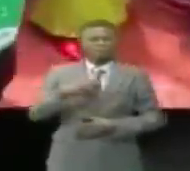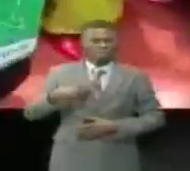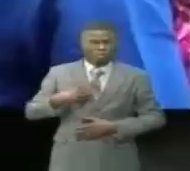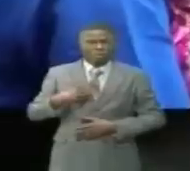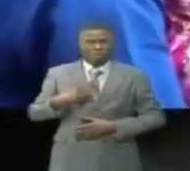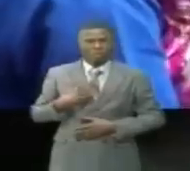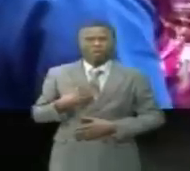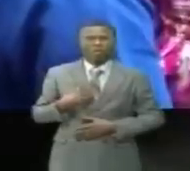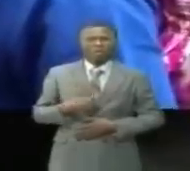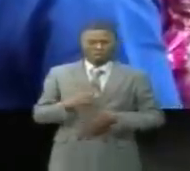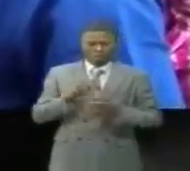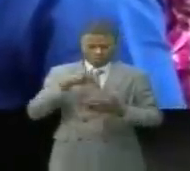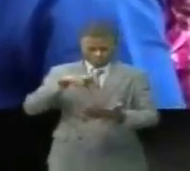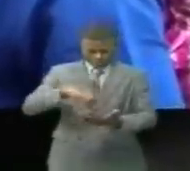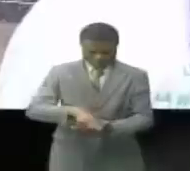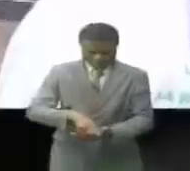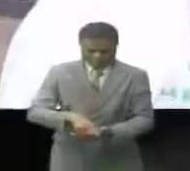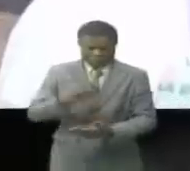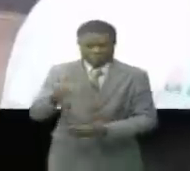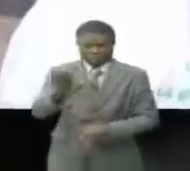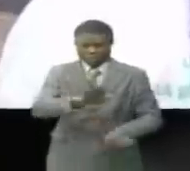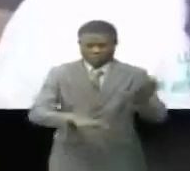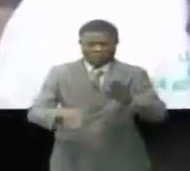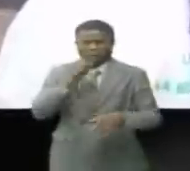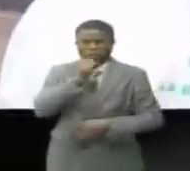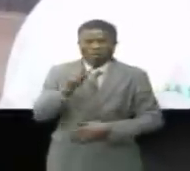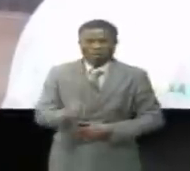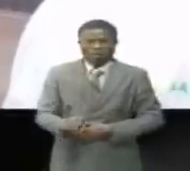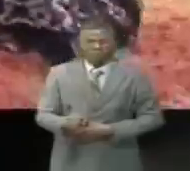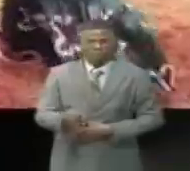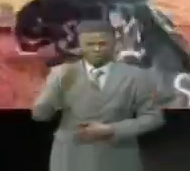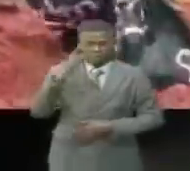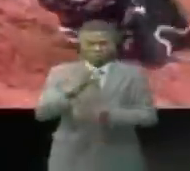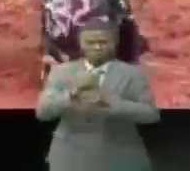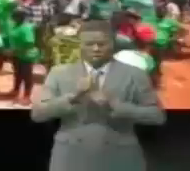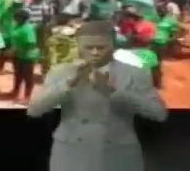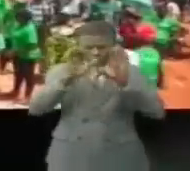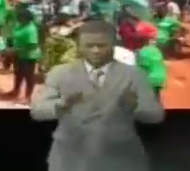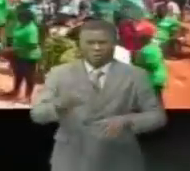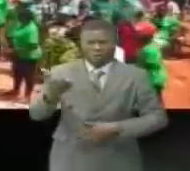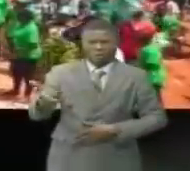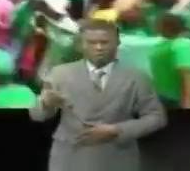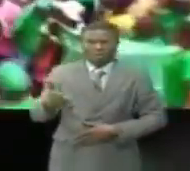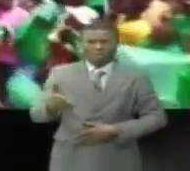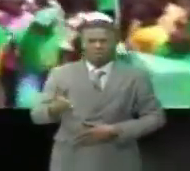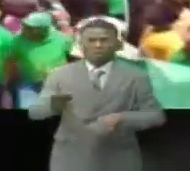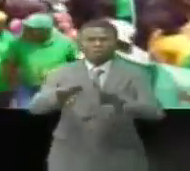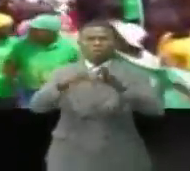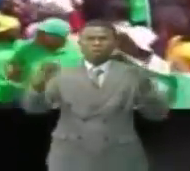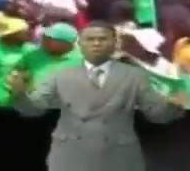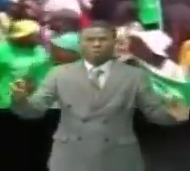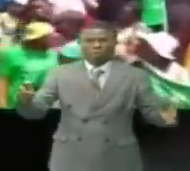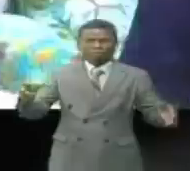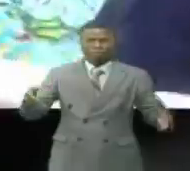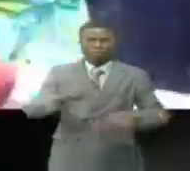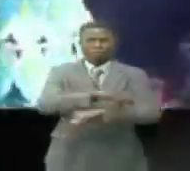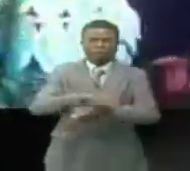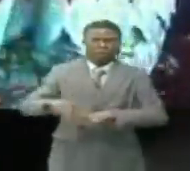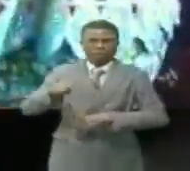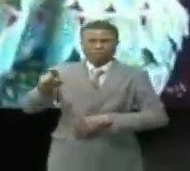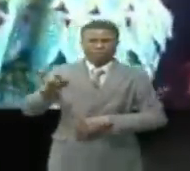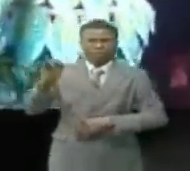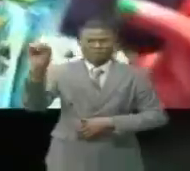de s'incliner devant les tombes de ses ancêtres pour être béni par ces derniers. Inauguré le siège de AADR, Isiro se